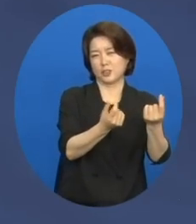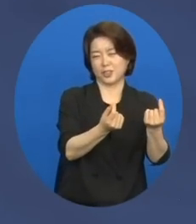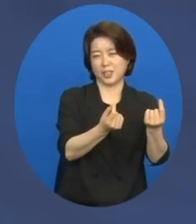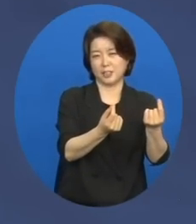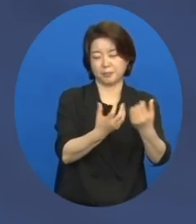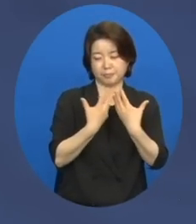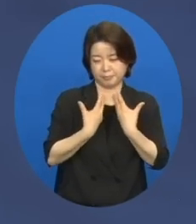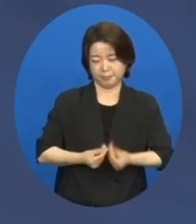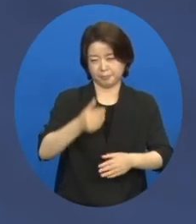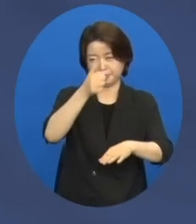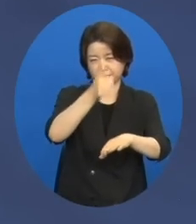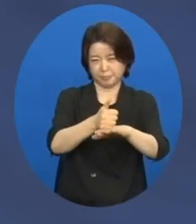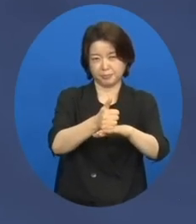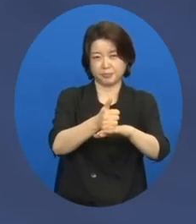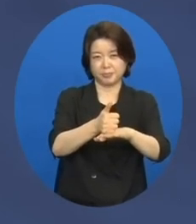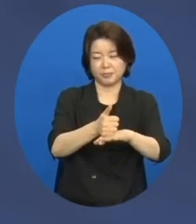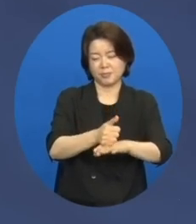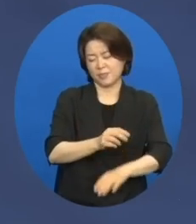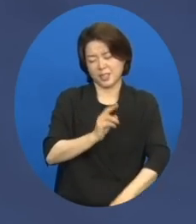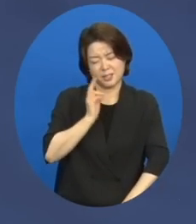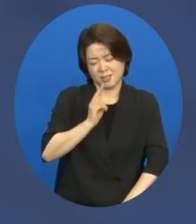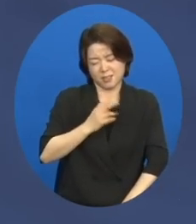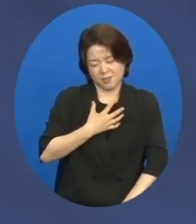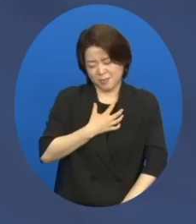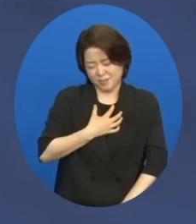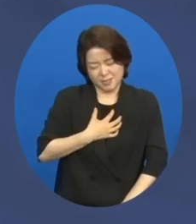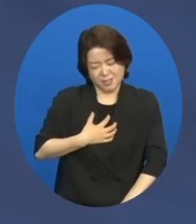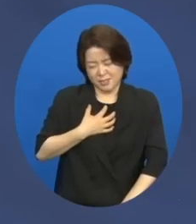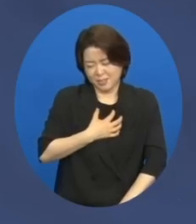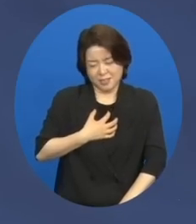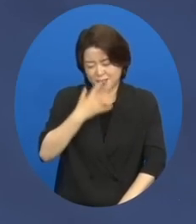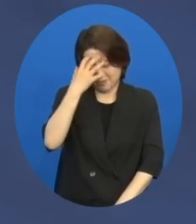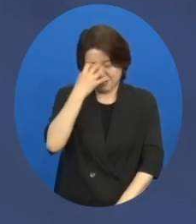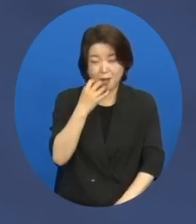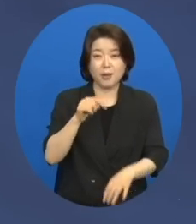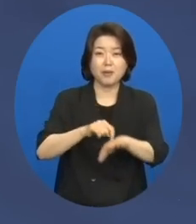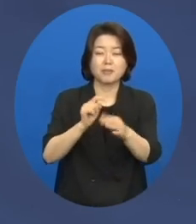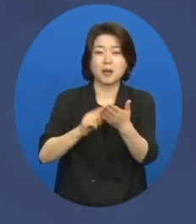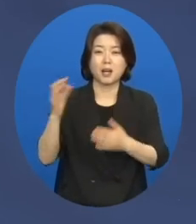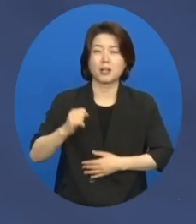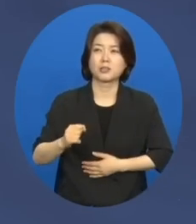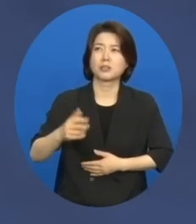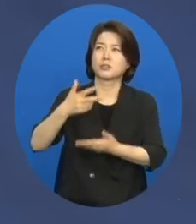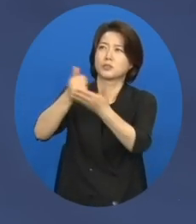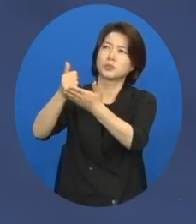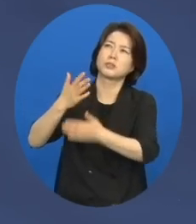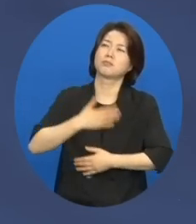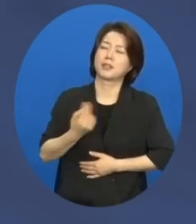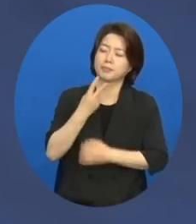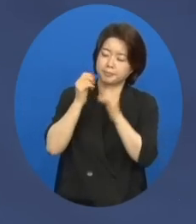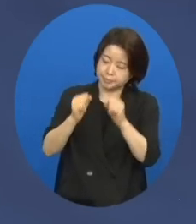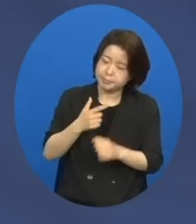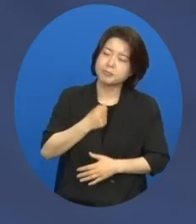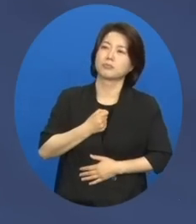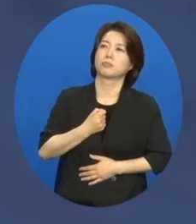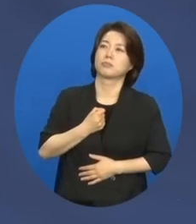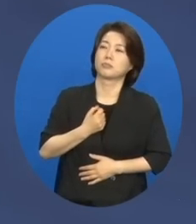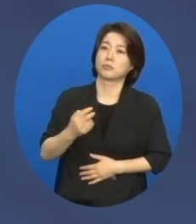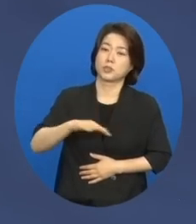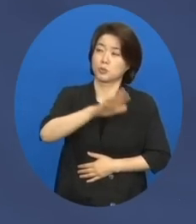절망 끝에 너무너무 처절한 마음으로 주님 살고 싶어요. 저희